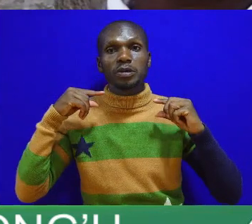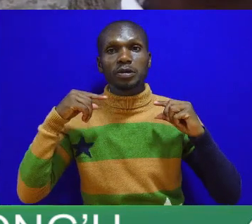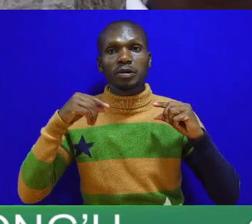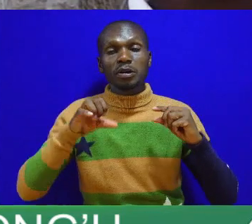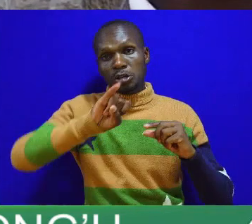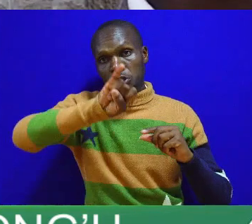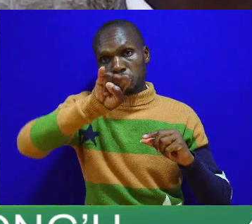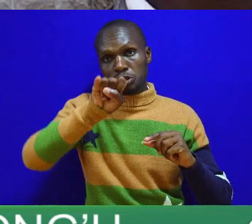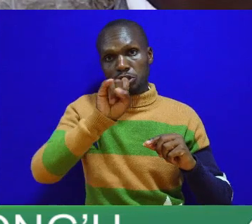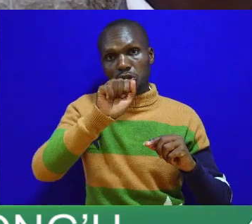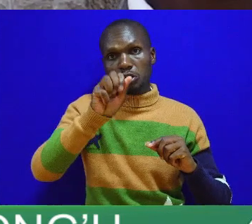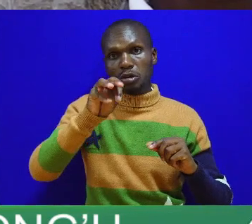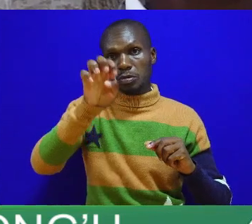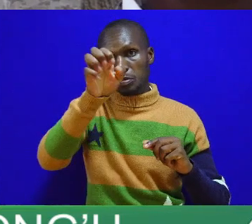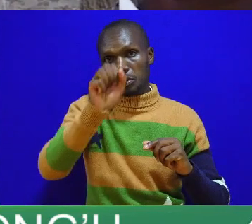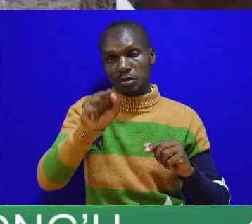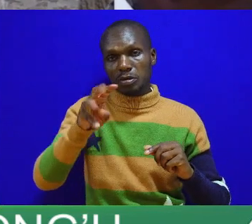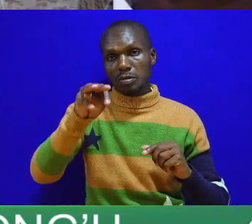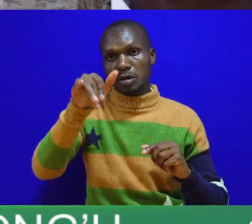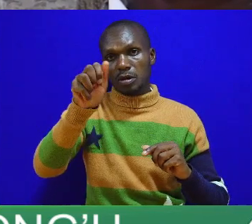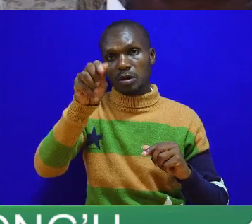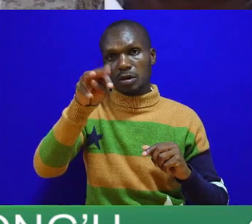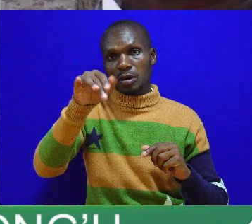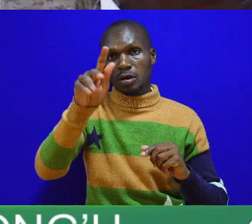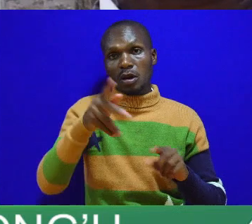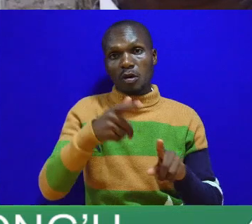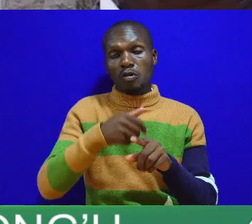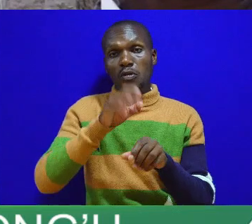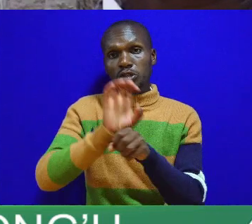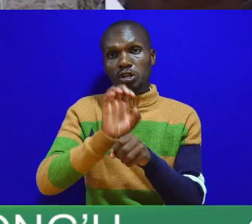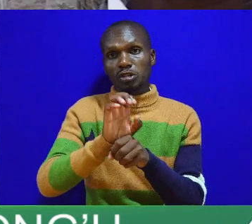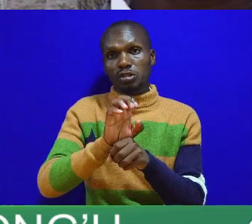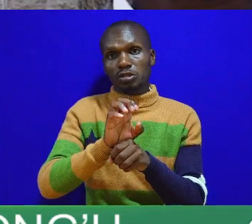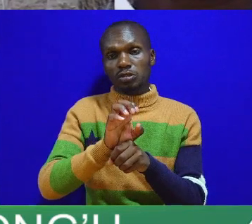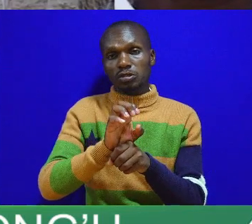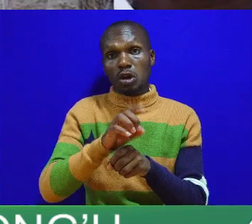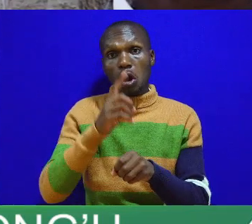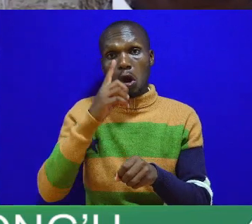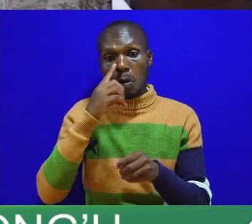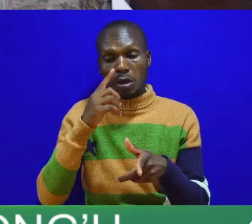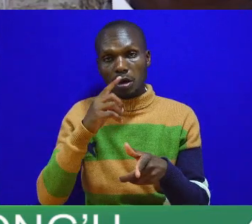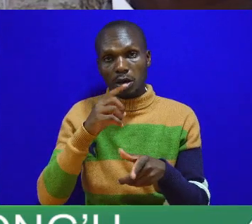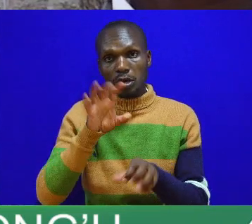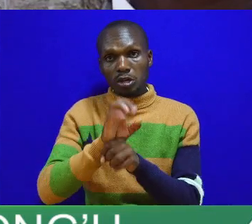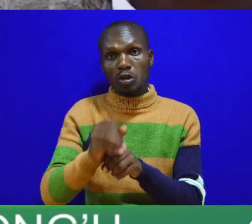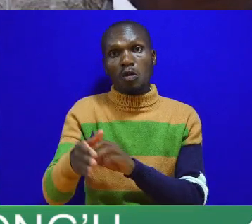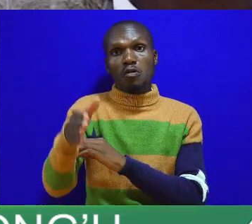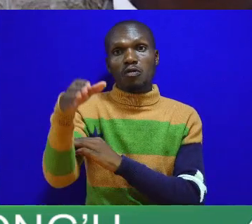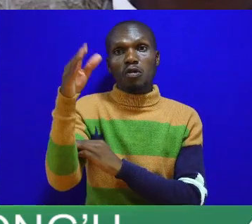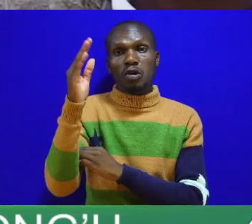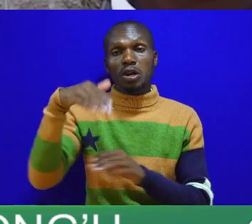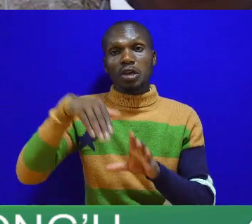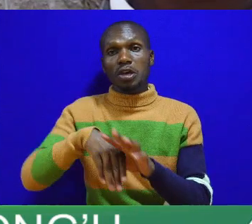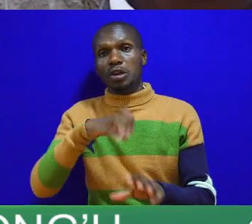Mayaka. Kuruase kanisa ya ito ya Church of God in East